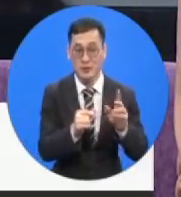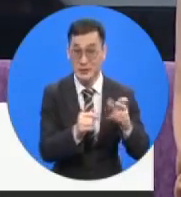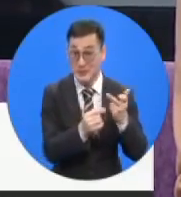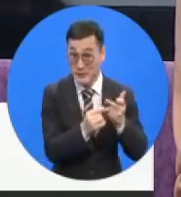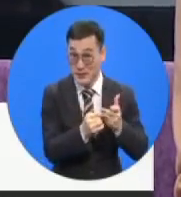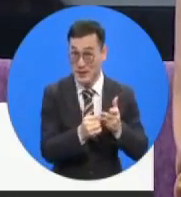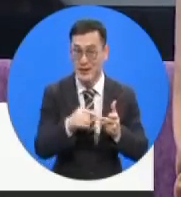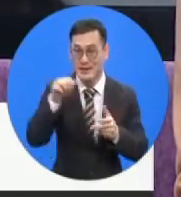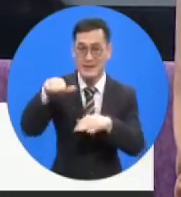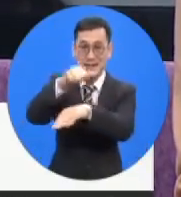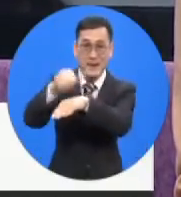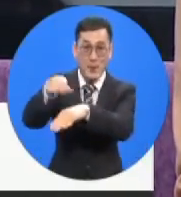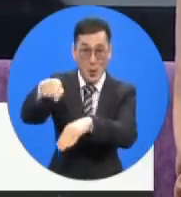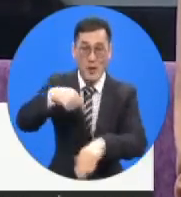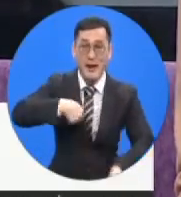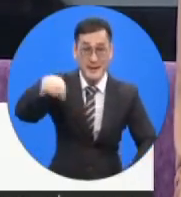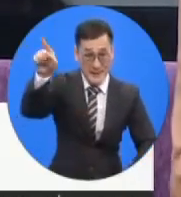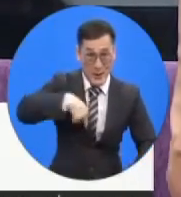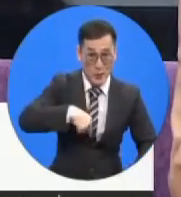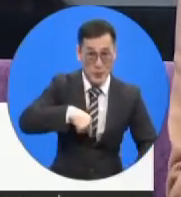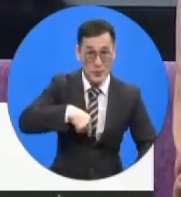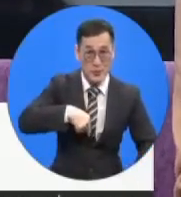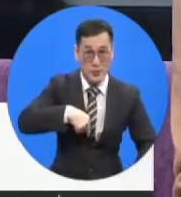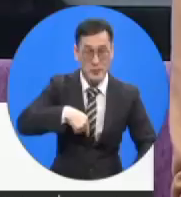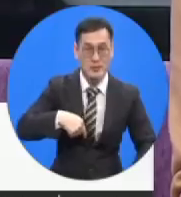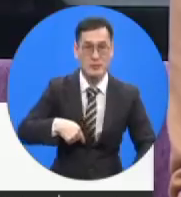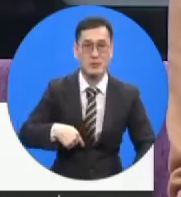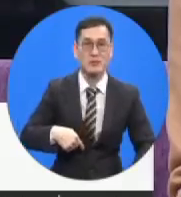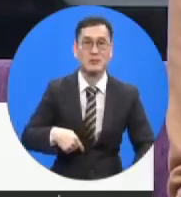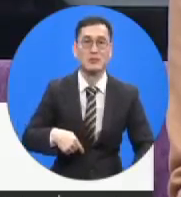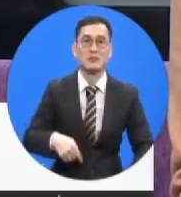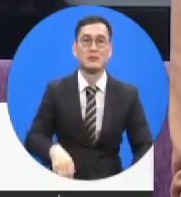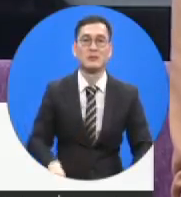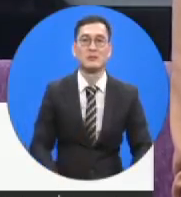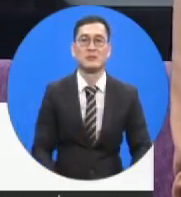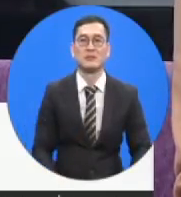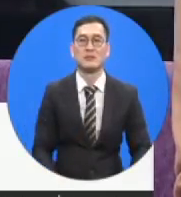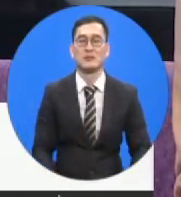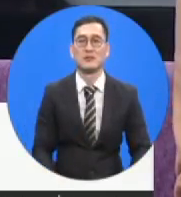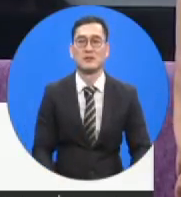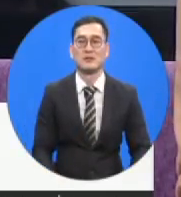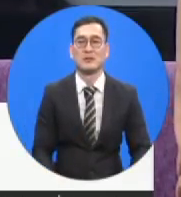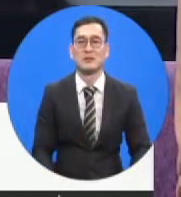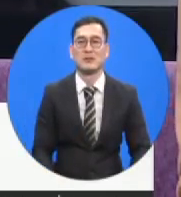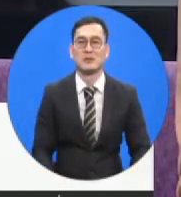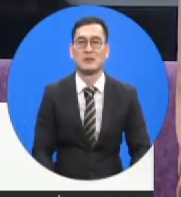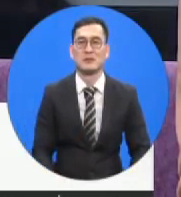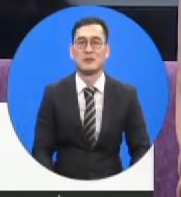갔던 한국인 남성. 그리고 이게 좀 안타까운데